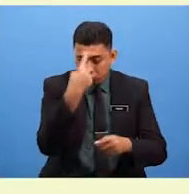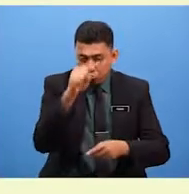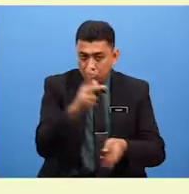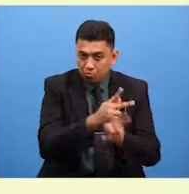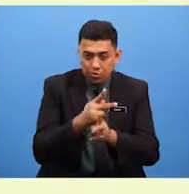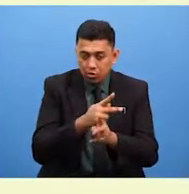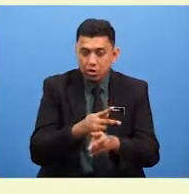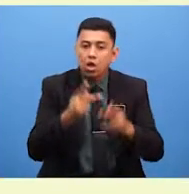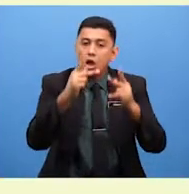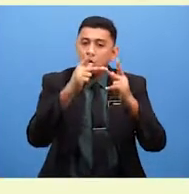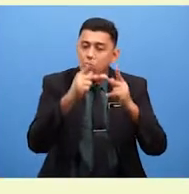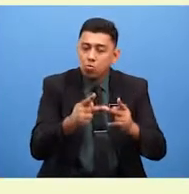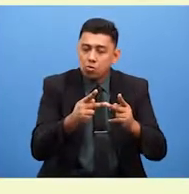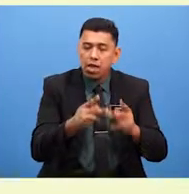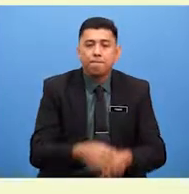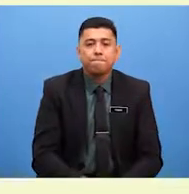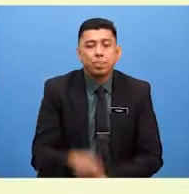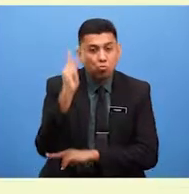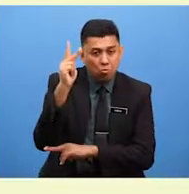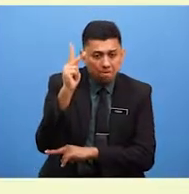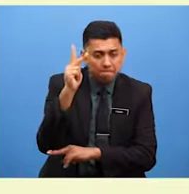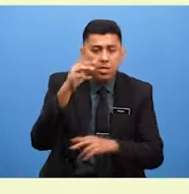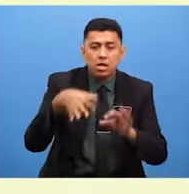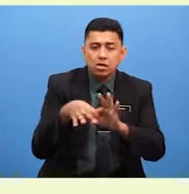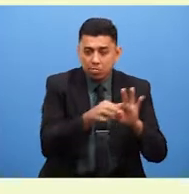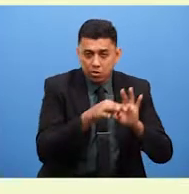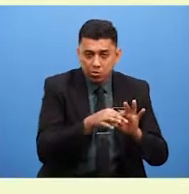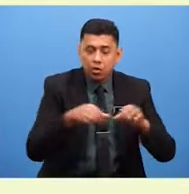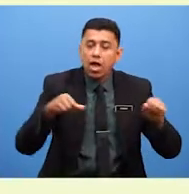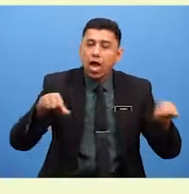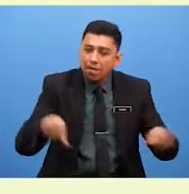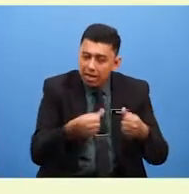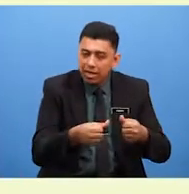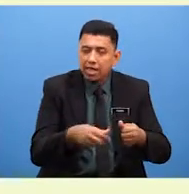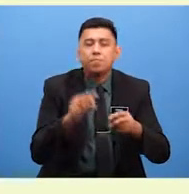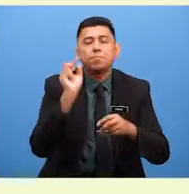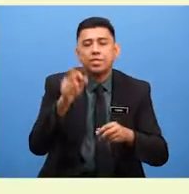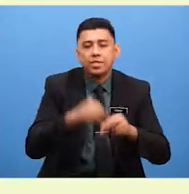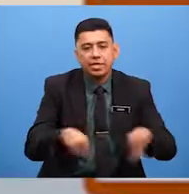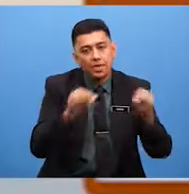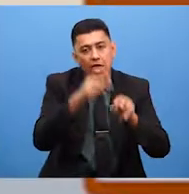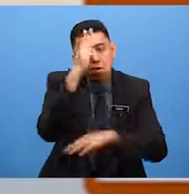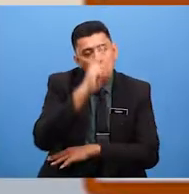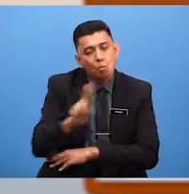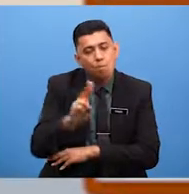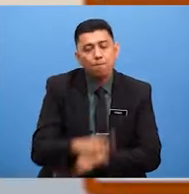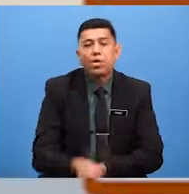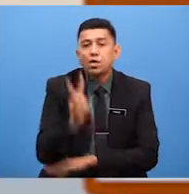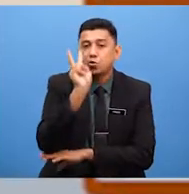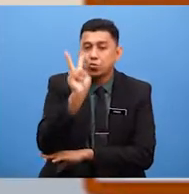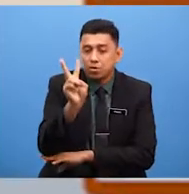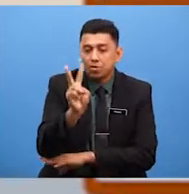mengukuhkan perpaduan negara, kita haruslah mengamalkan nilai hormat. Kedua